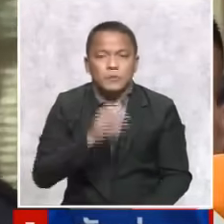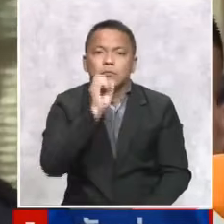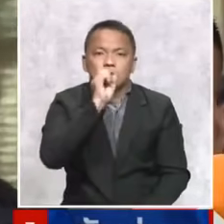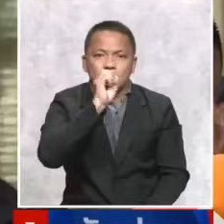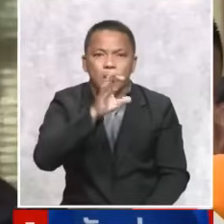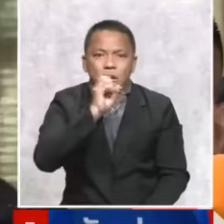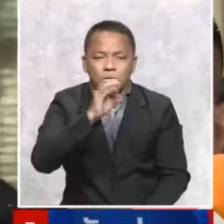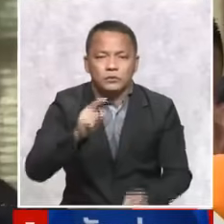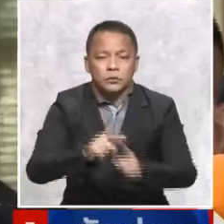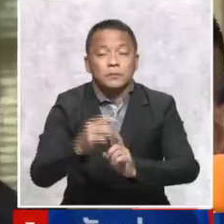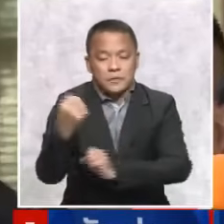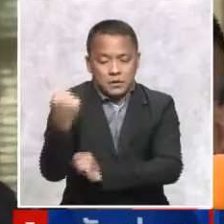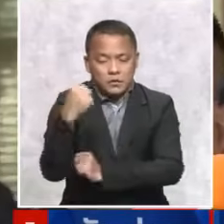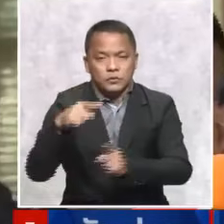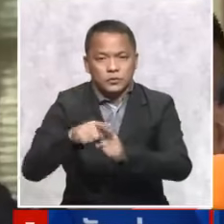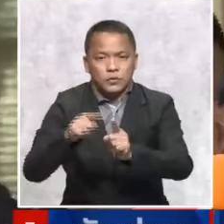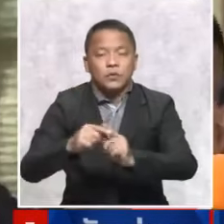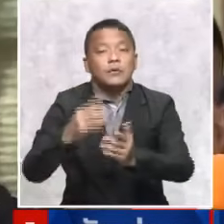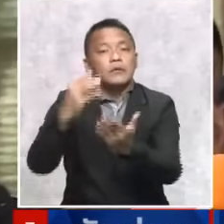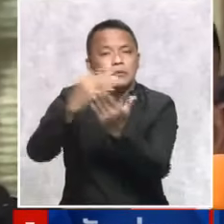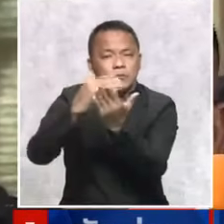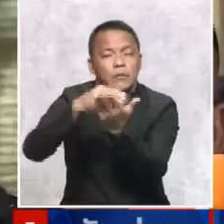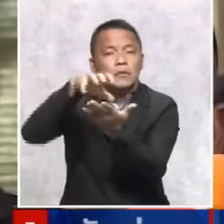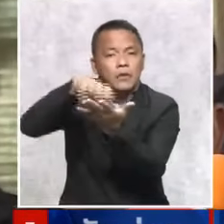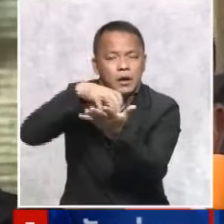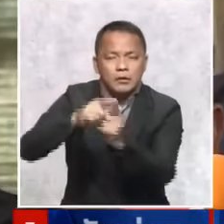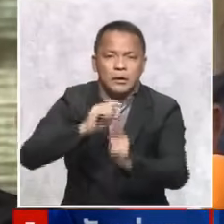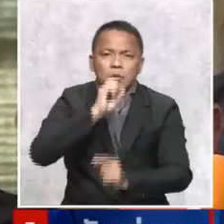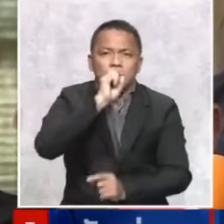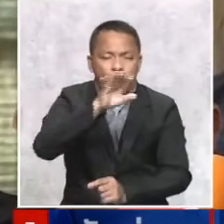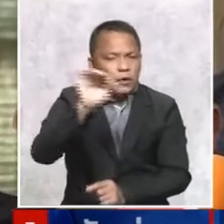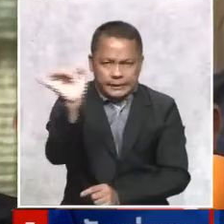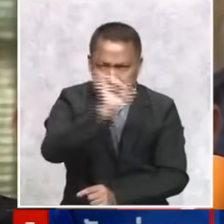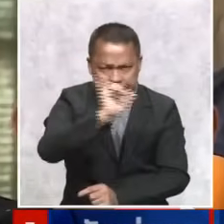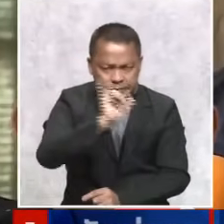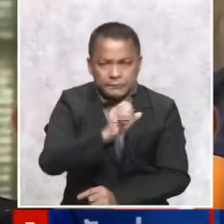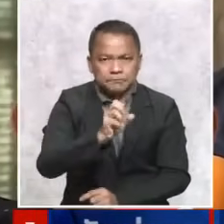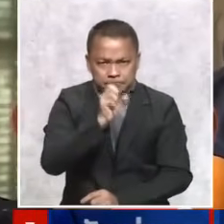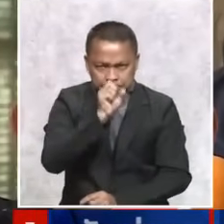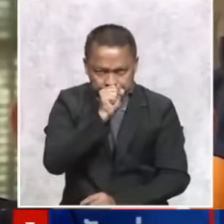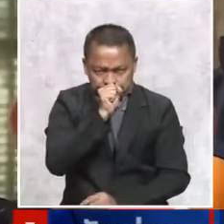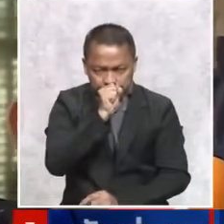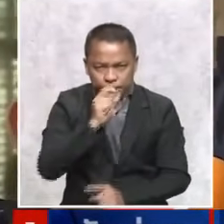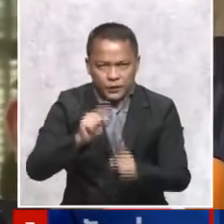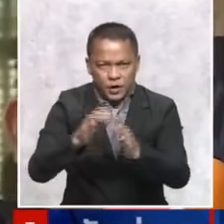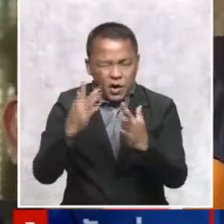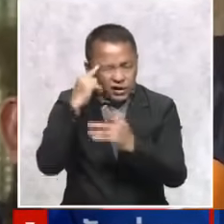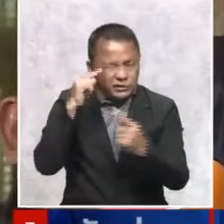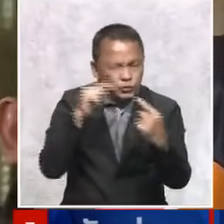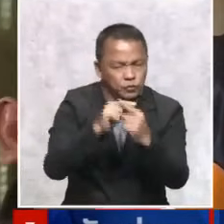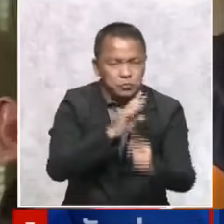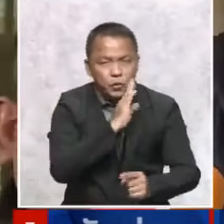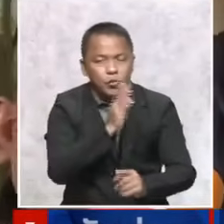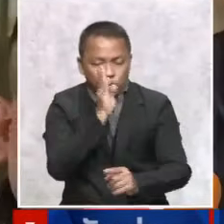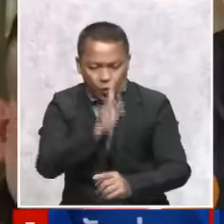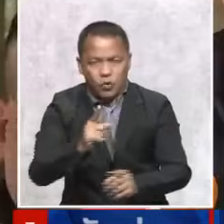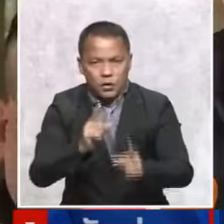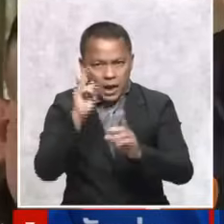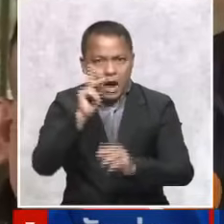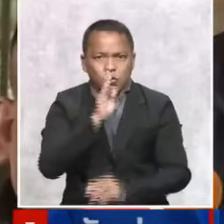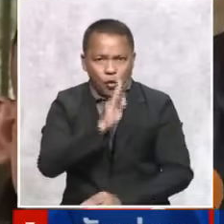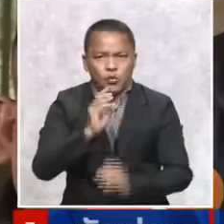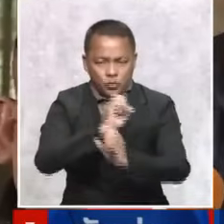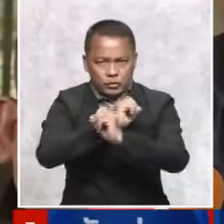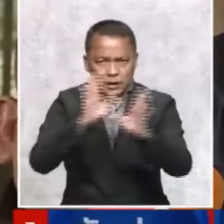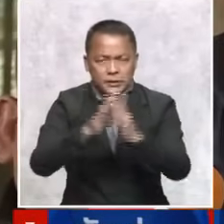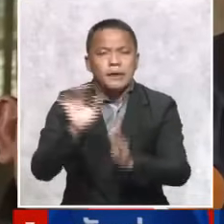ครับนี่เป็นเรื่องของความมั่นคงแล้วก็เป็นเรื่องของข้อมูลนะครับยังไม่อยากจะพูดออกไปดีกว่าเพราะเดี๋ยวจะเอฟเฟกต์ขอให้เห็นใจคนอีก20คน